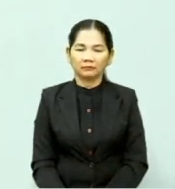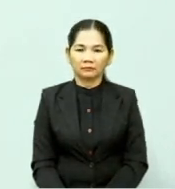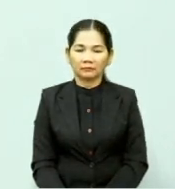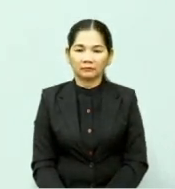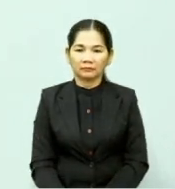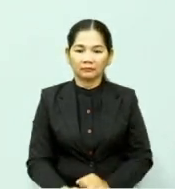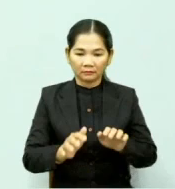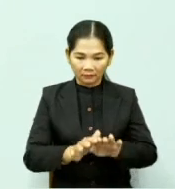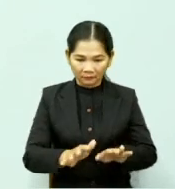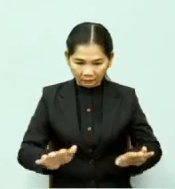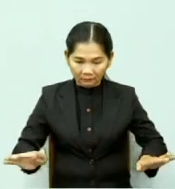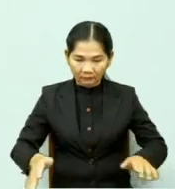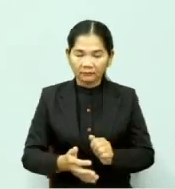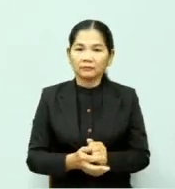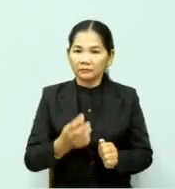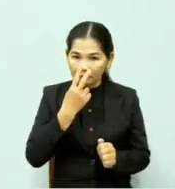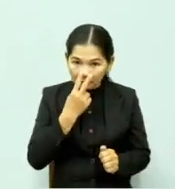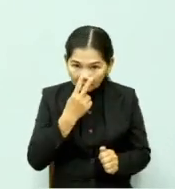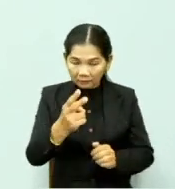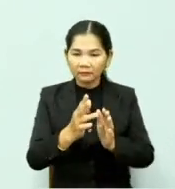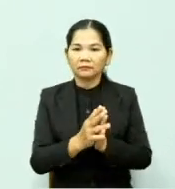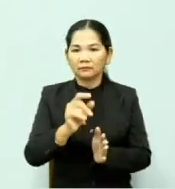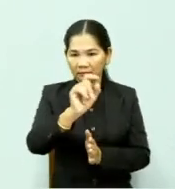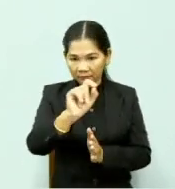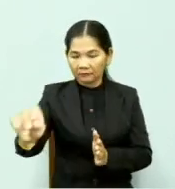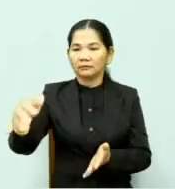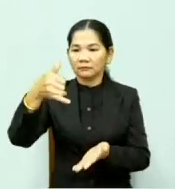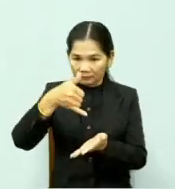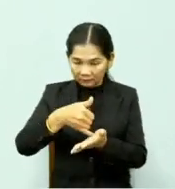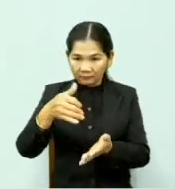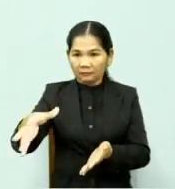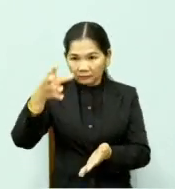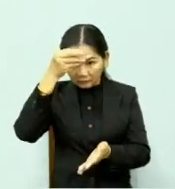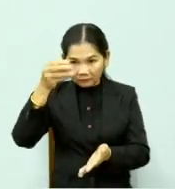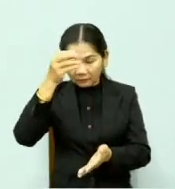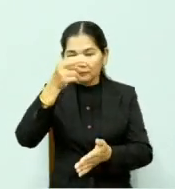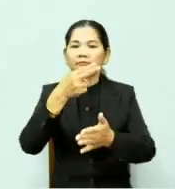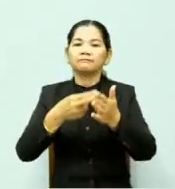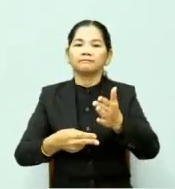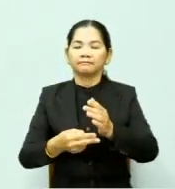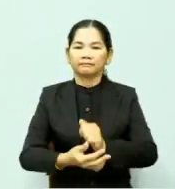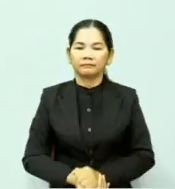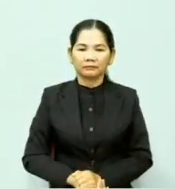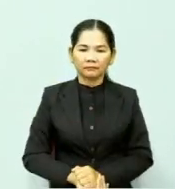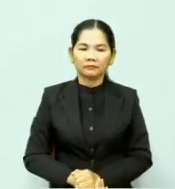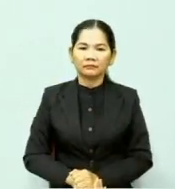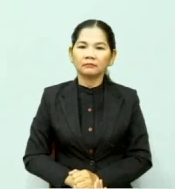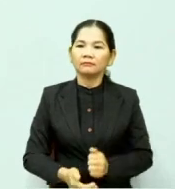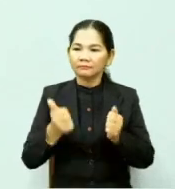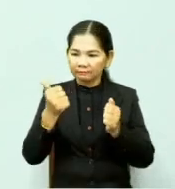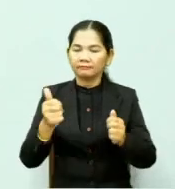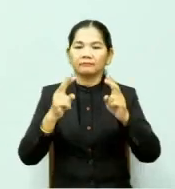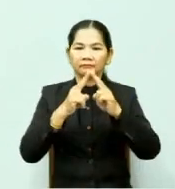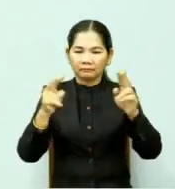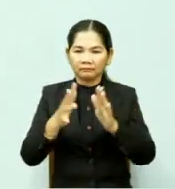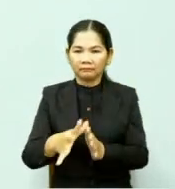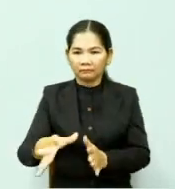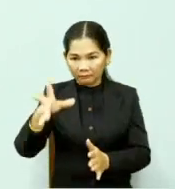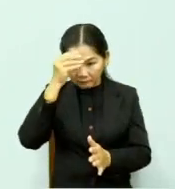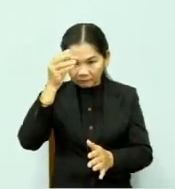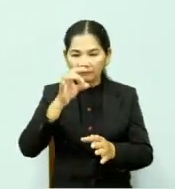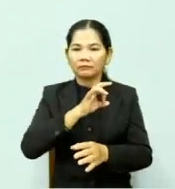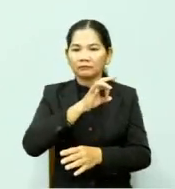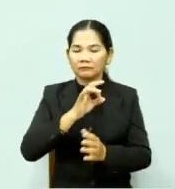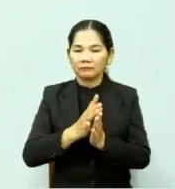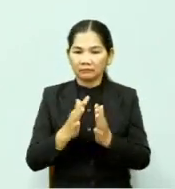chà con tặng ạc nìa chà con mơ mơ ta xùm nay dân thằng ngày ní dân sắc xa bì ở vầy con chà là ổn ná cứ dân sắc xa ổng